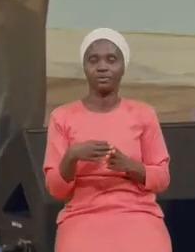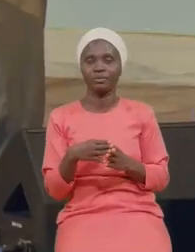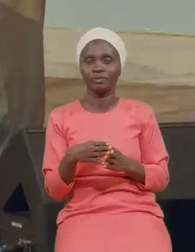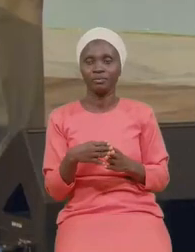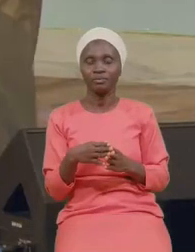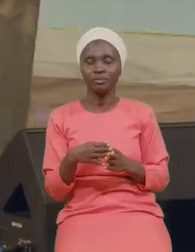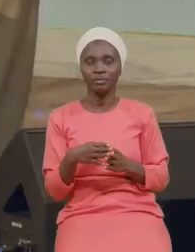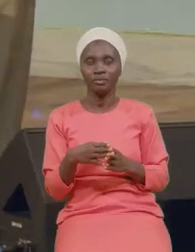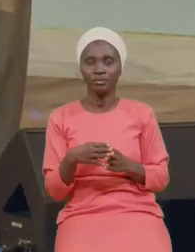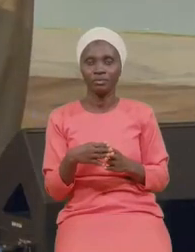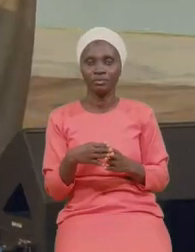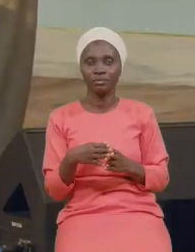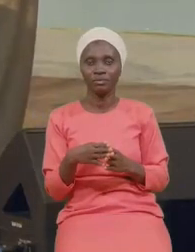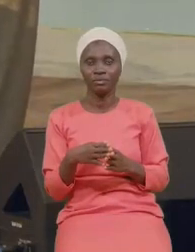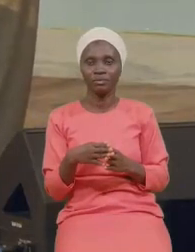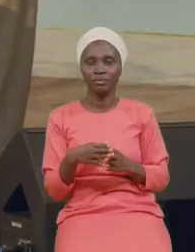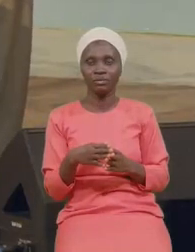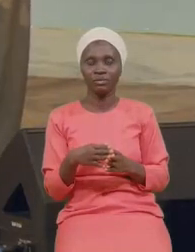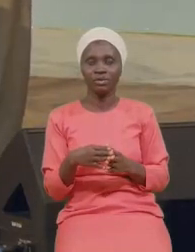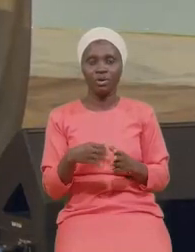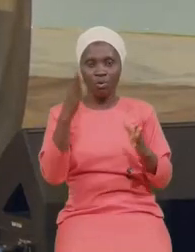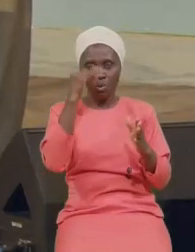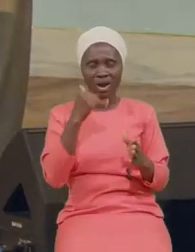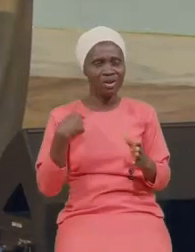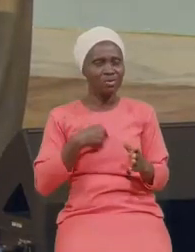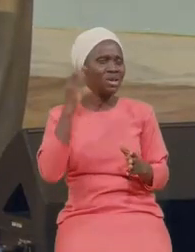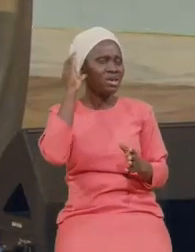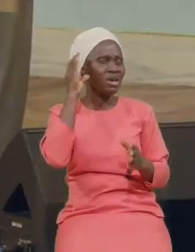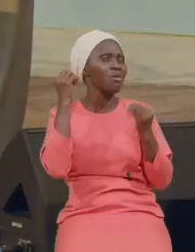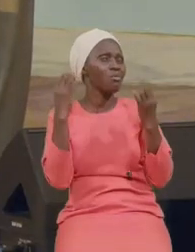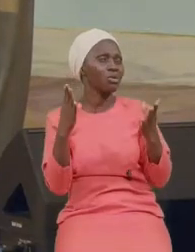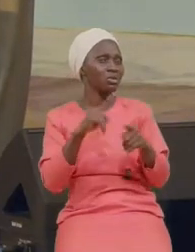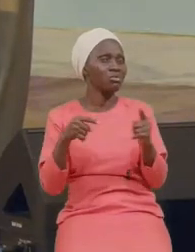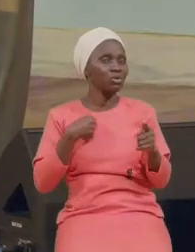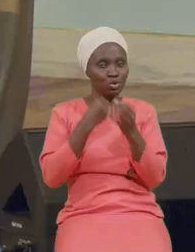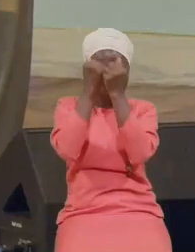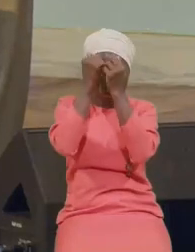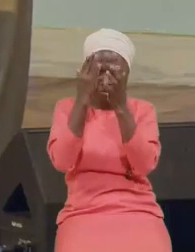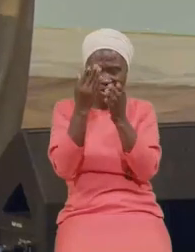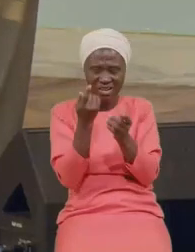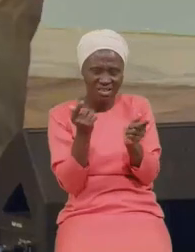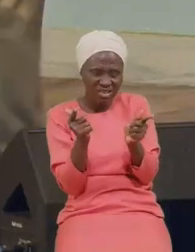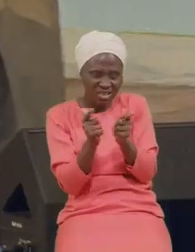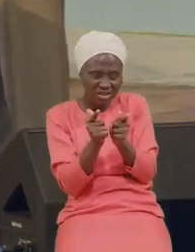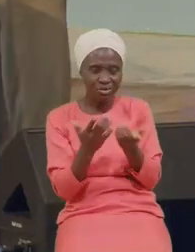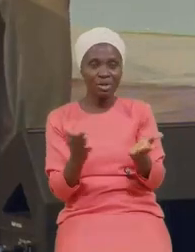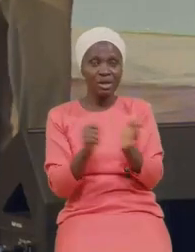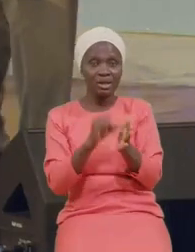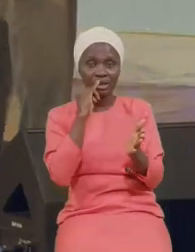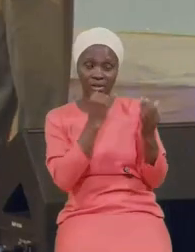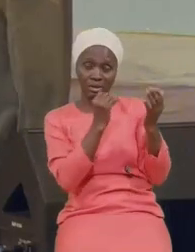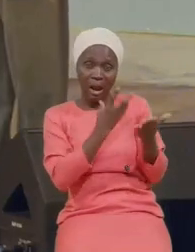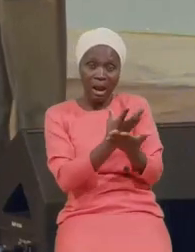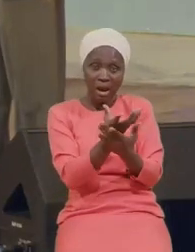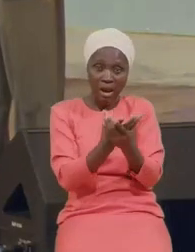beaucoup de choses et on fait peu de choses manque de courage ça notre problème